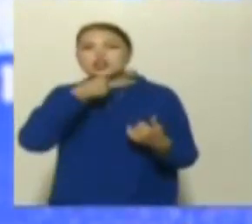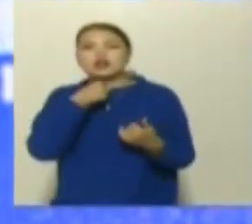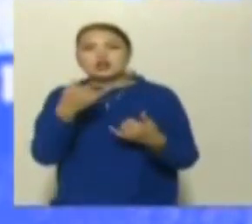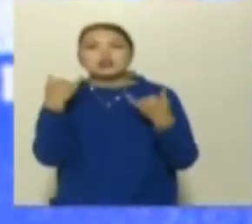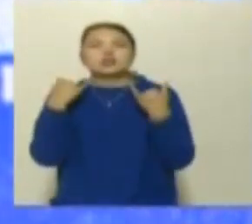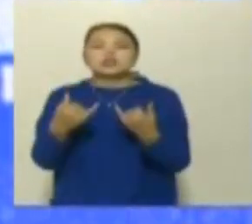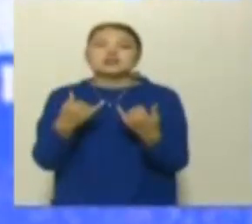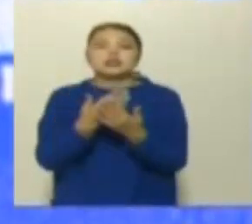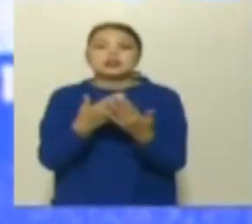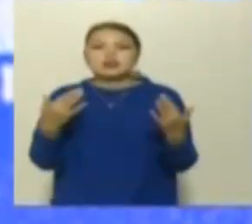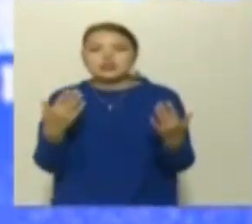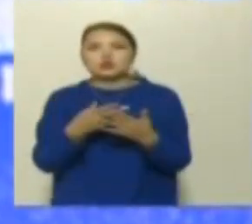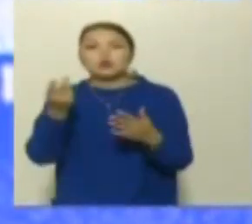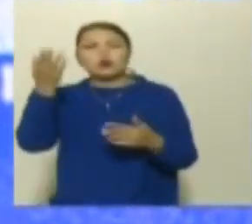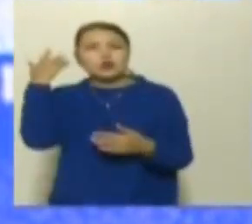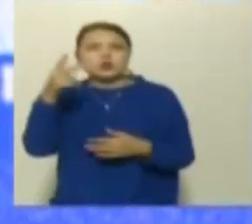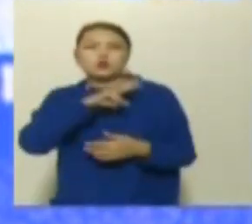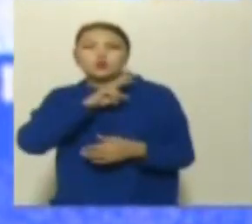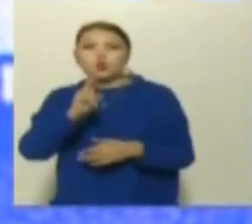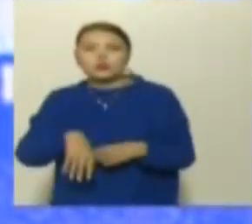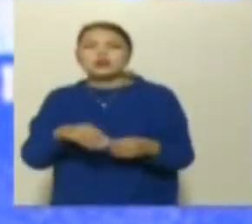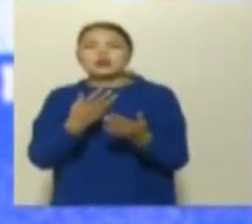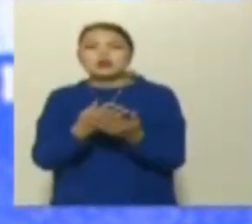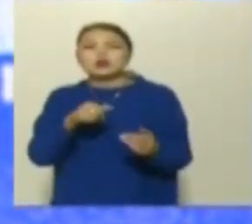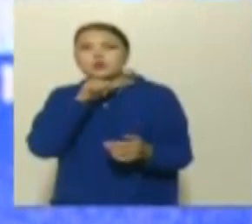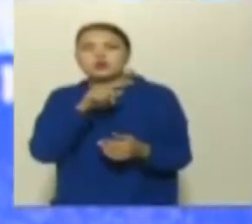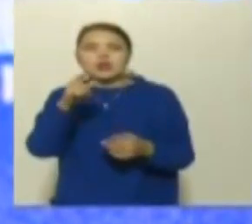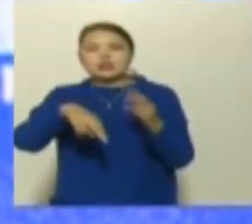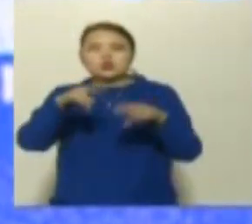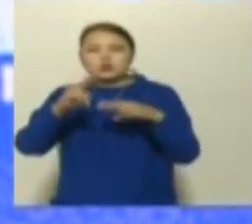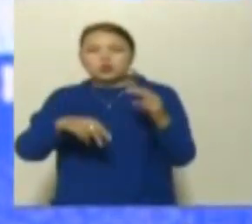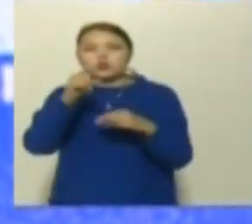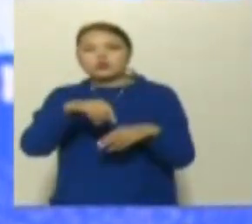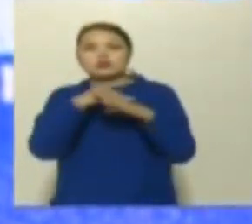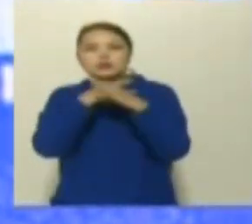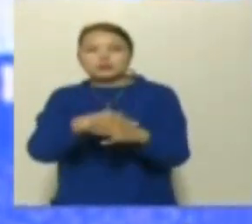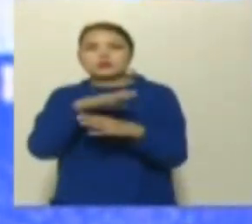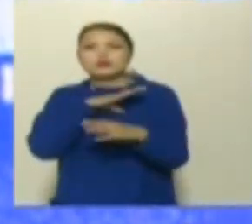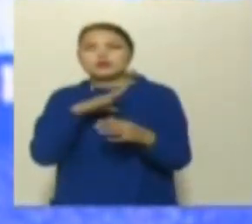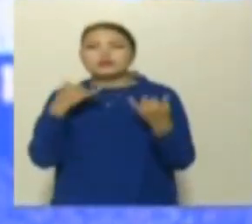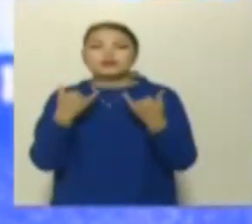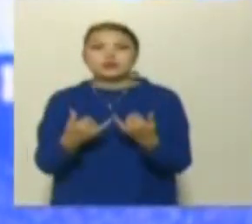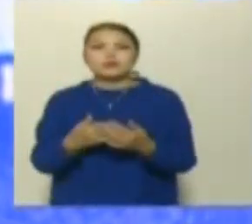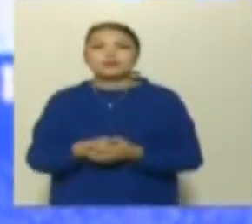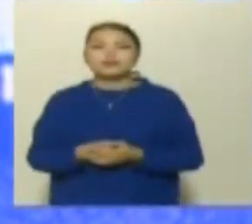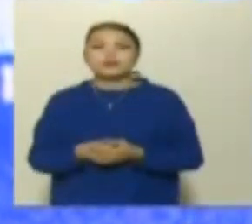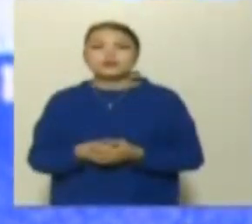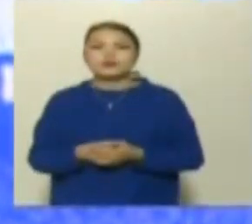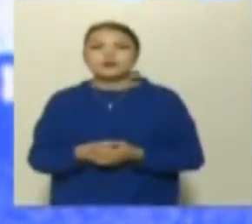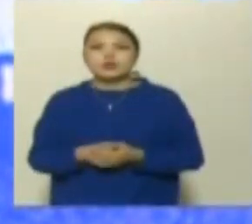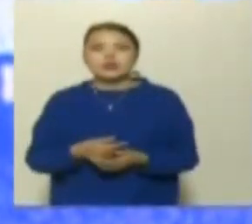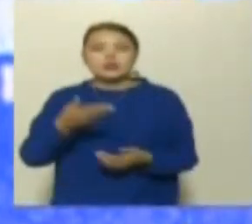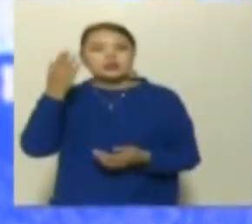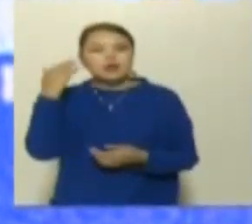және де бақилық болған ағаларымыз, алдыңғы буынның азаматтары.